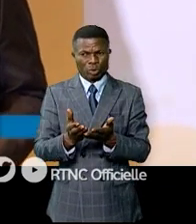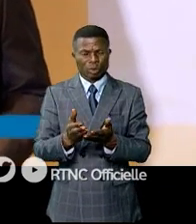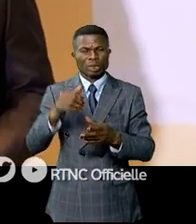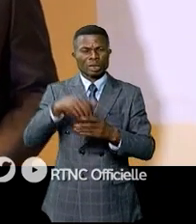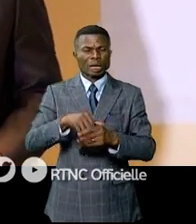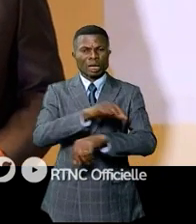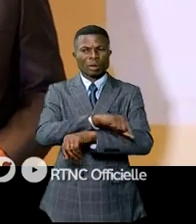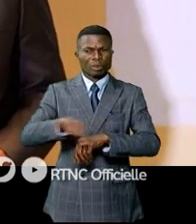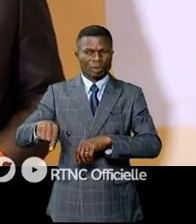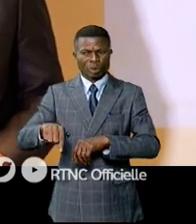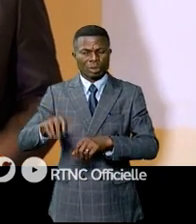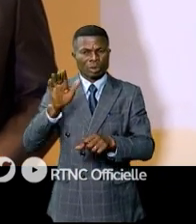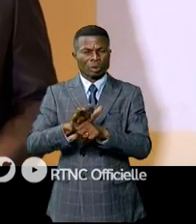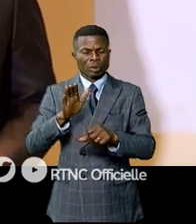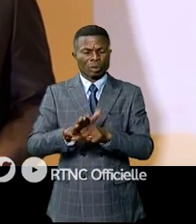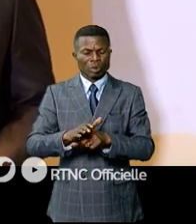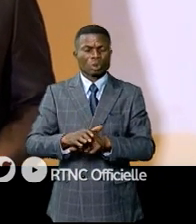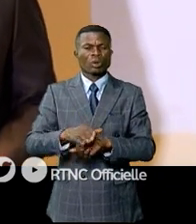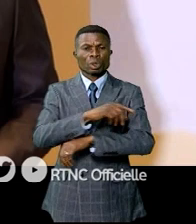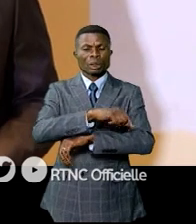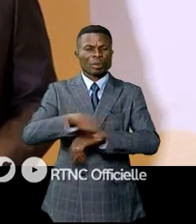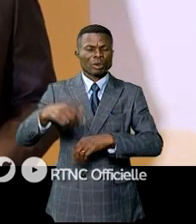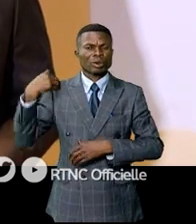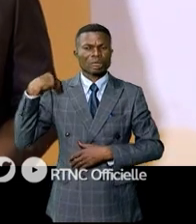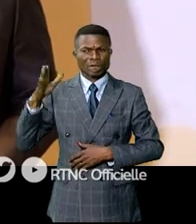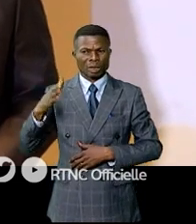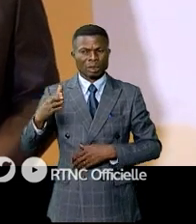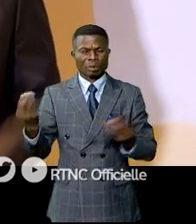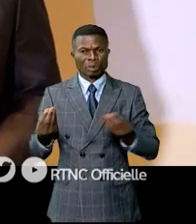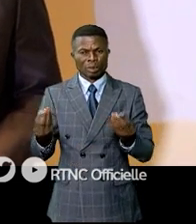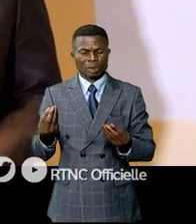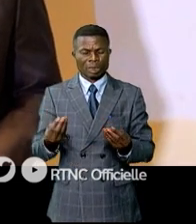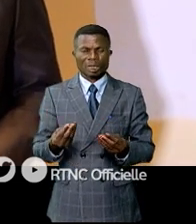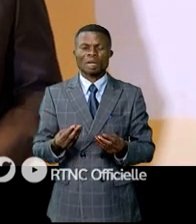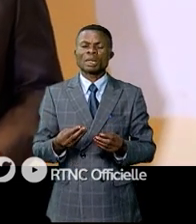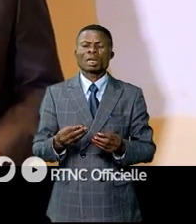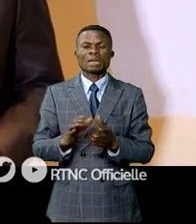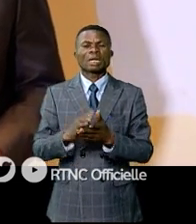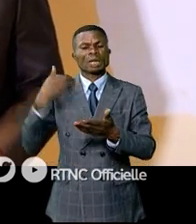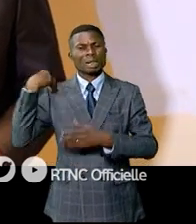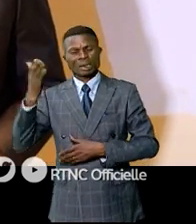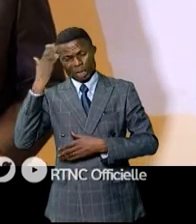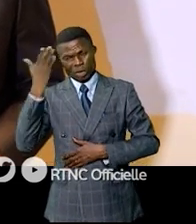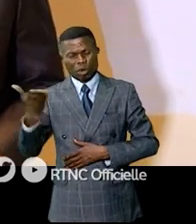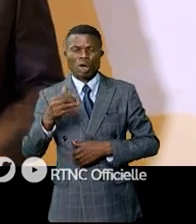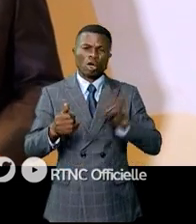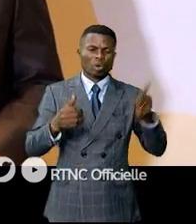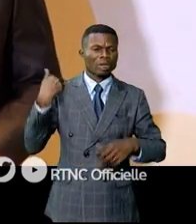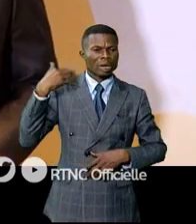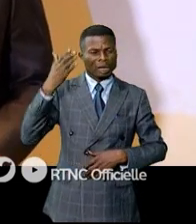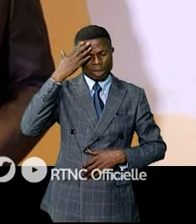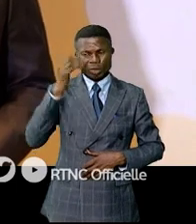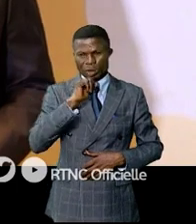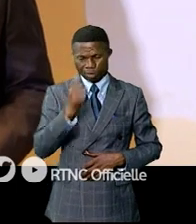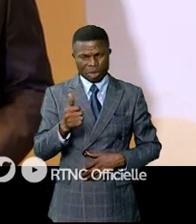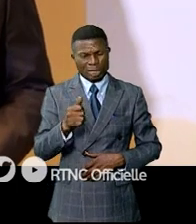tutelle des différentes entités publiques, parfois informelles, et qui ne communiquent pas